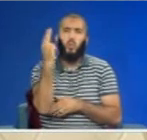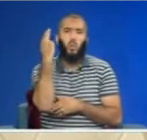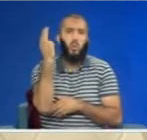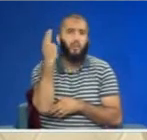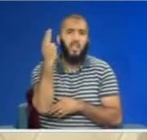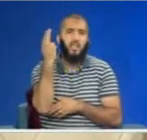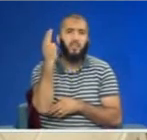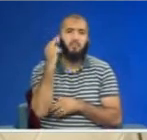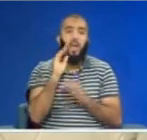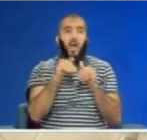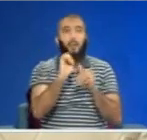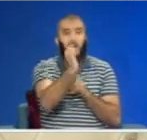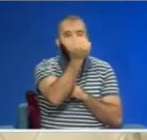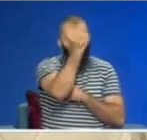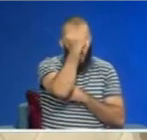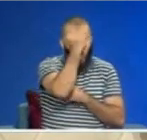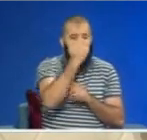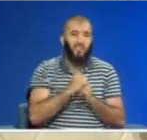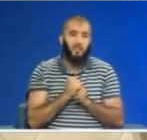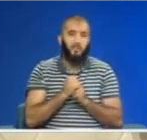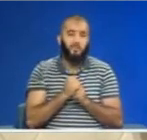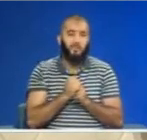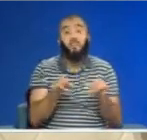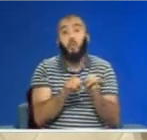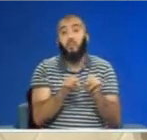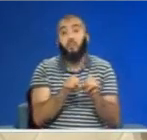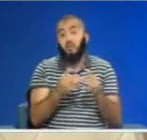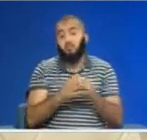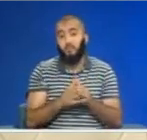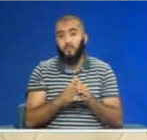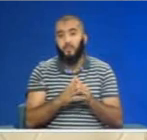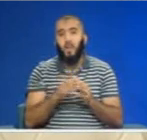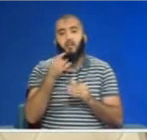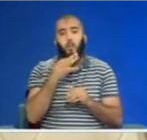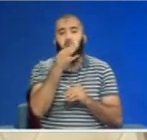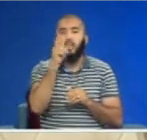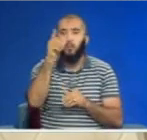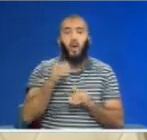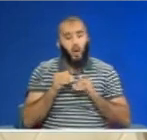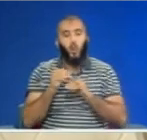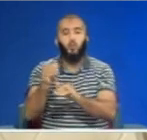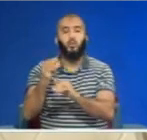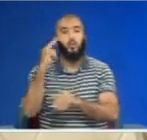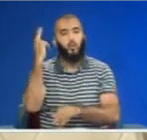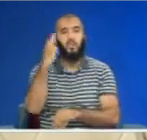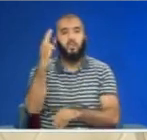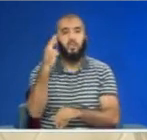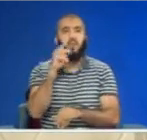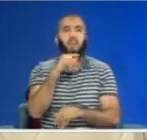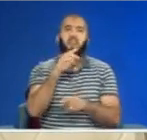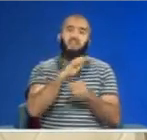في غيره فليأتي الذي هو خير وليكفر عن يمينه. فواصل دراستك وربي يوفقك إن شاء الله، وكفر عن